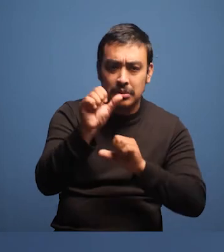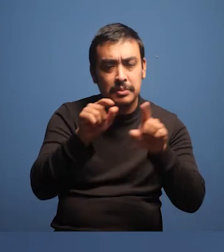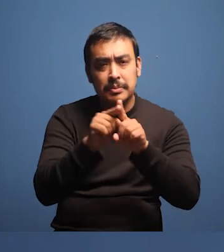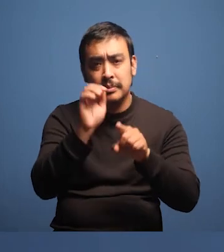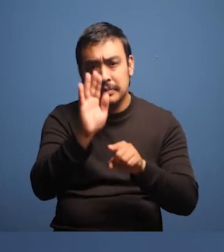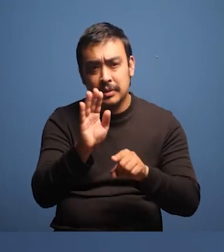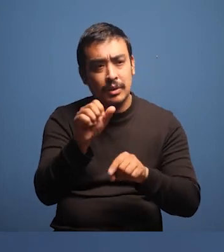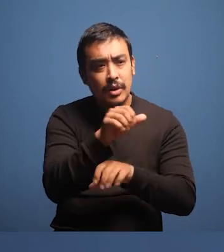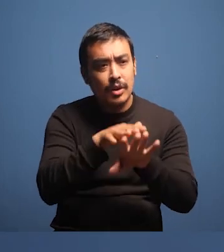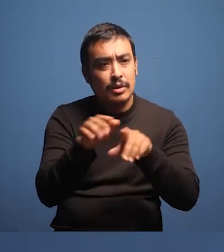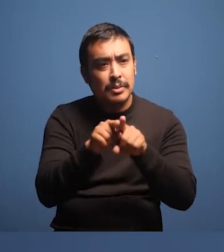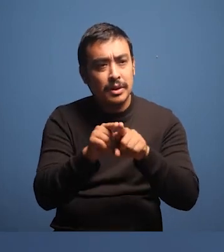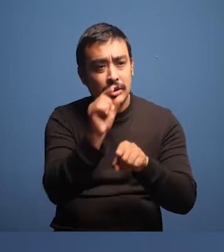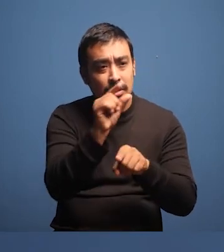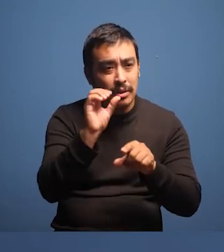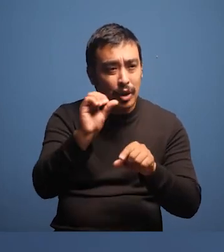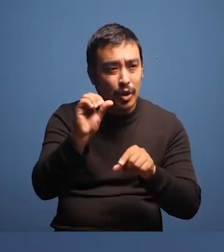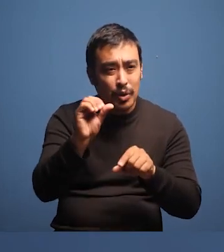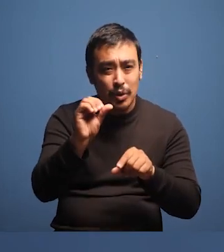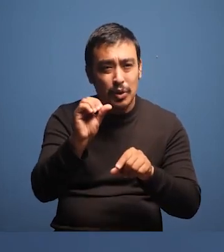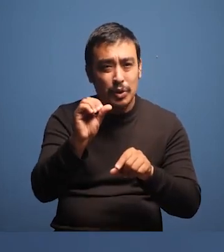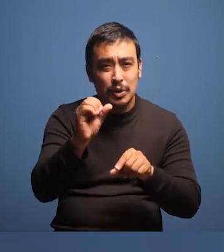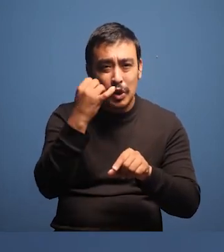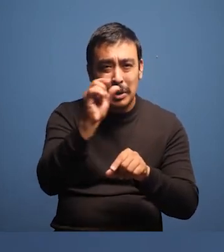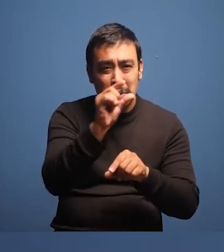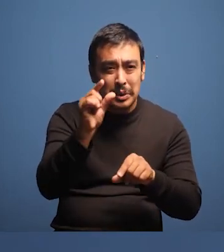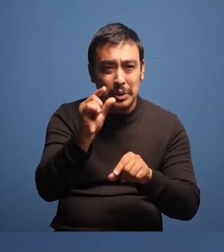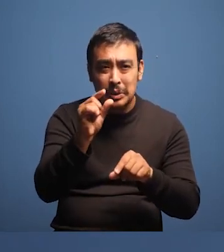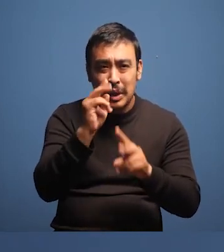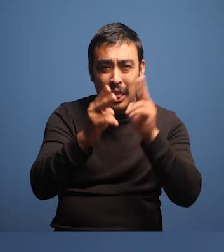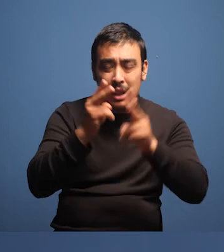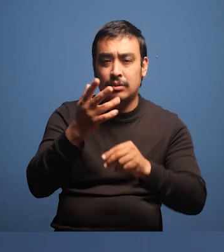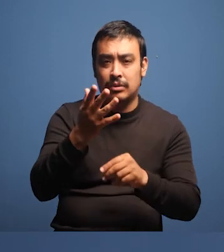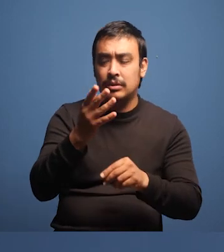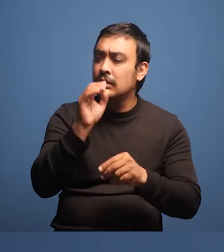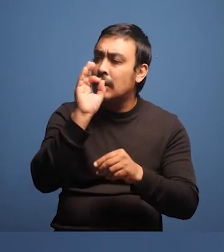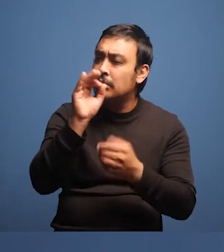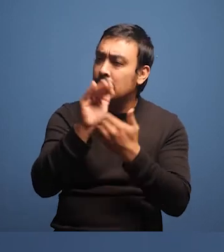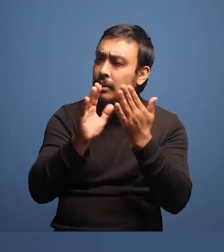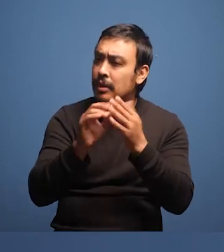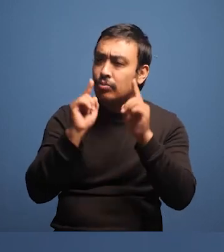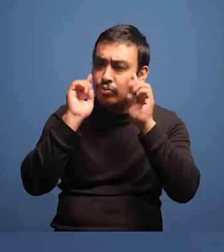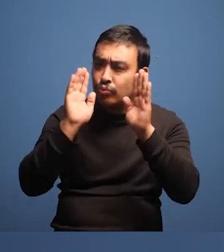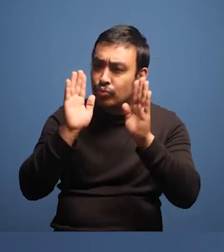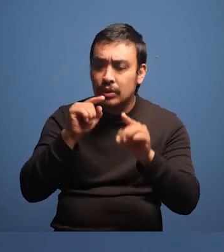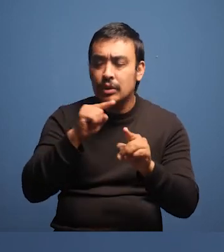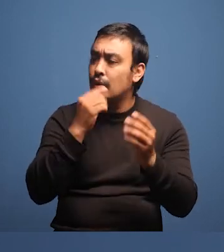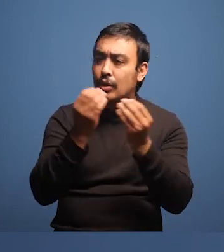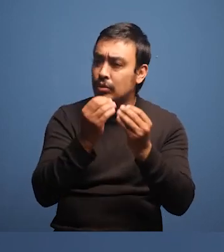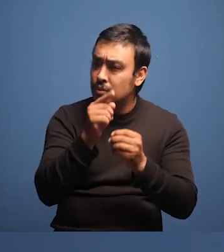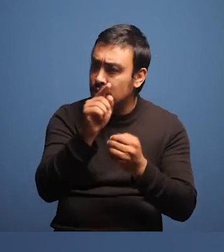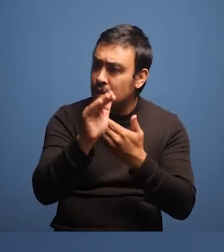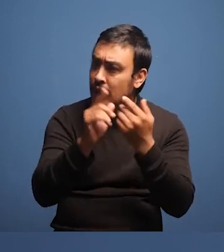फेरि उहाँले पनि भल्गर वर्ड युज गर्यो भने आफू पनि भल्गर वर्ड युज गरेर दुईजना जोडिने होइन कि, उहाँलाई चाहिँ राम्रो तरिकाले वार्निङ दिने होइन, यस्तो नगर्नु, यो भनेको यो हो